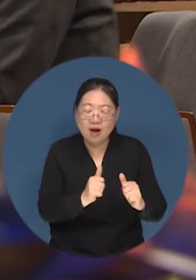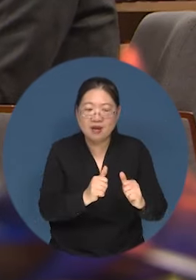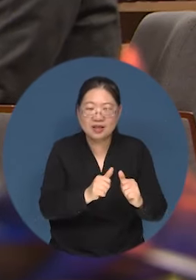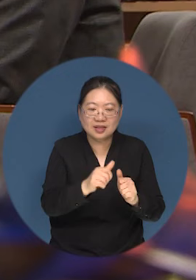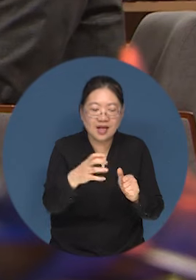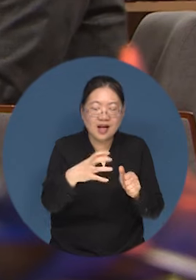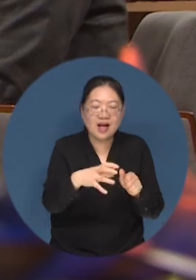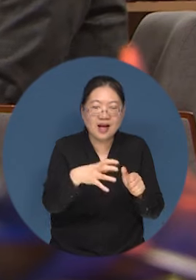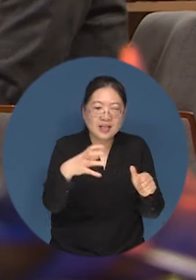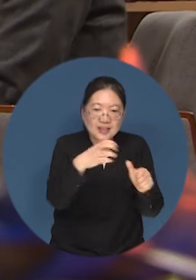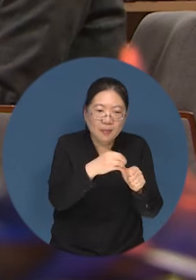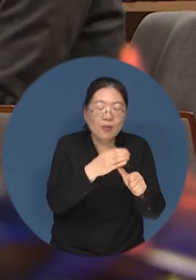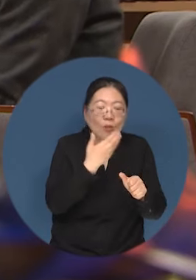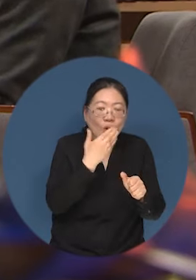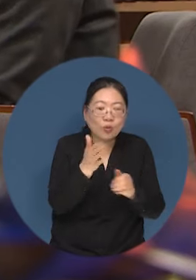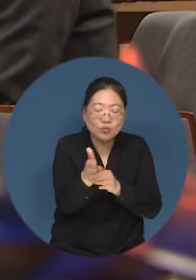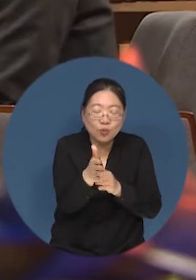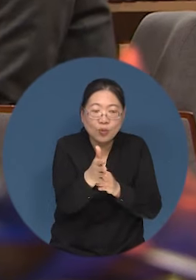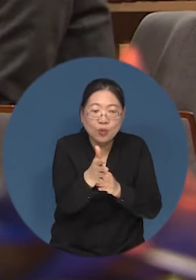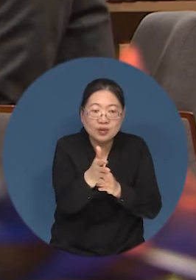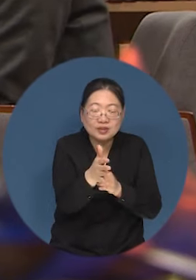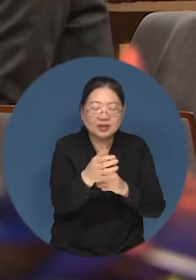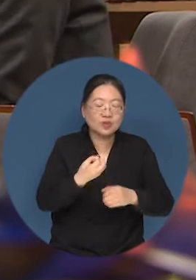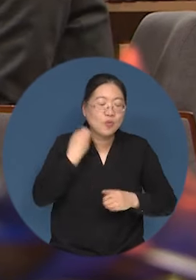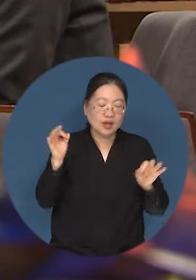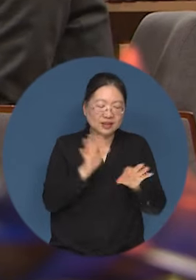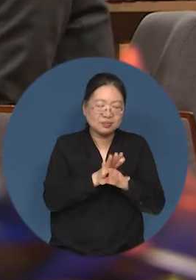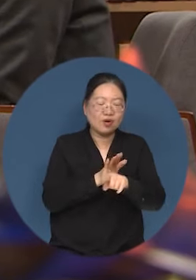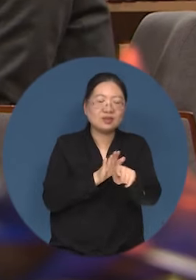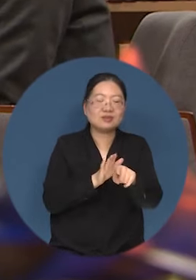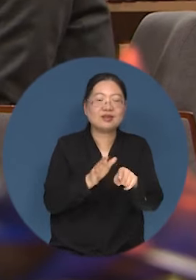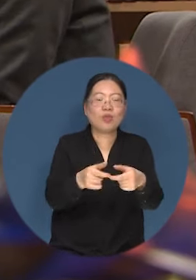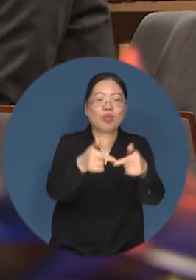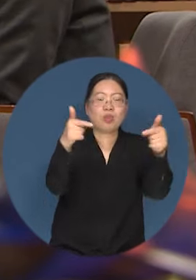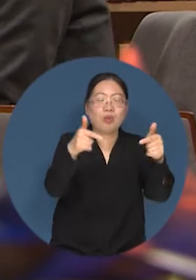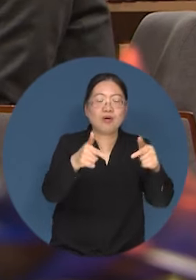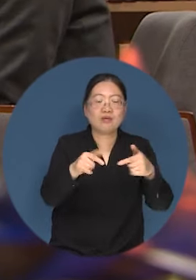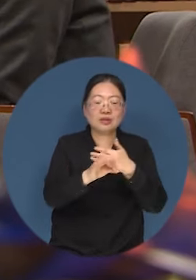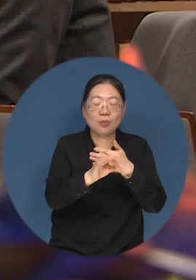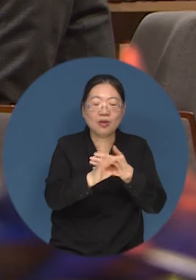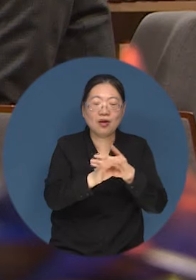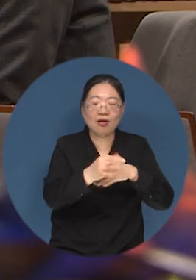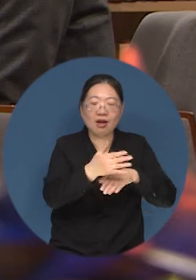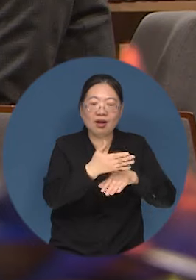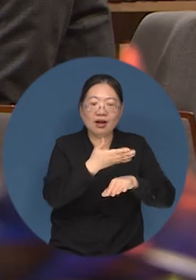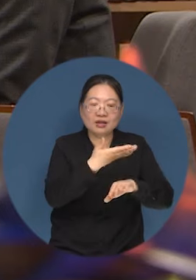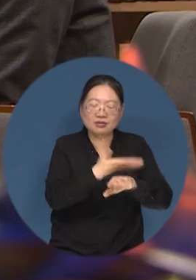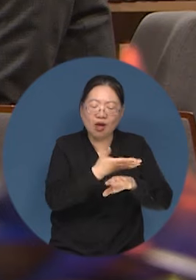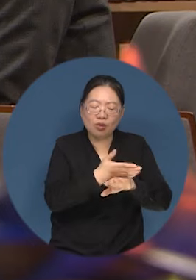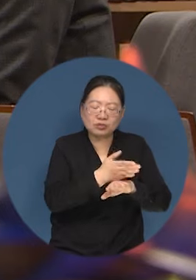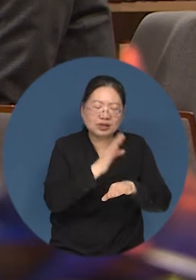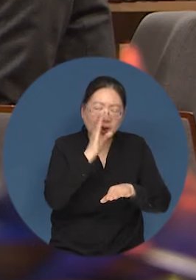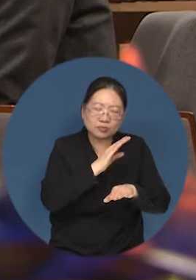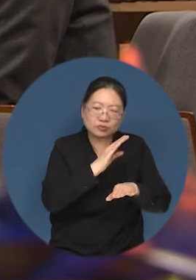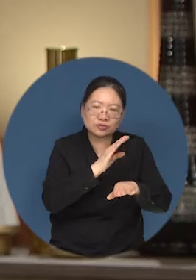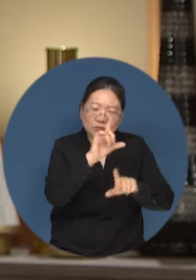그런 물고기들이 고래가 사라지면 너무 많아질 수도 있고. 그렇죠. 그게 또 너무 많아지면 어떤 현상이 나타날지 모르는